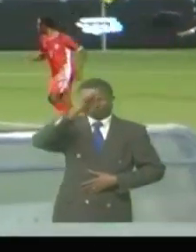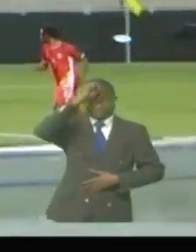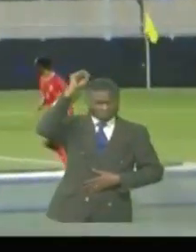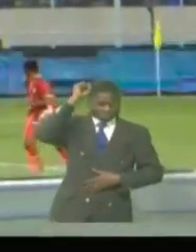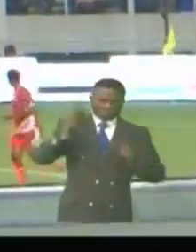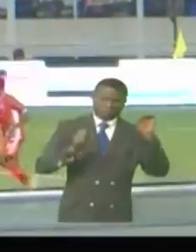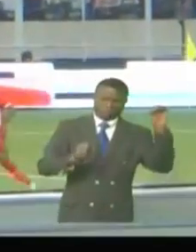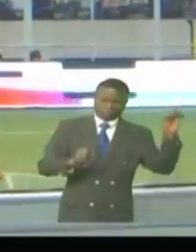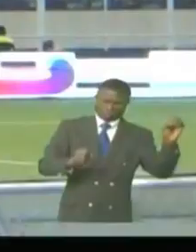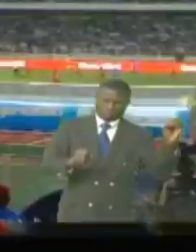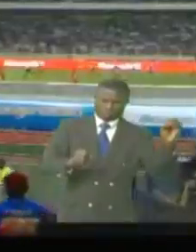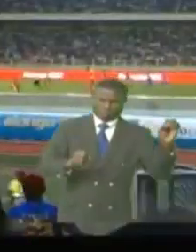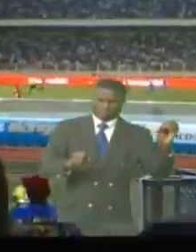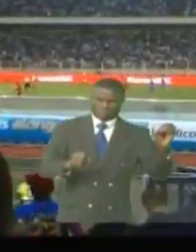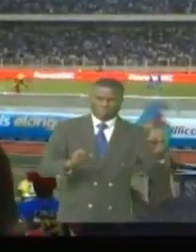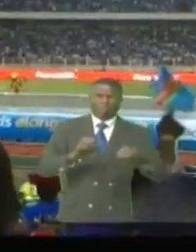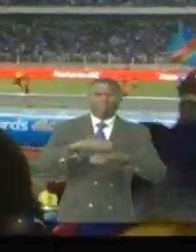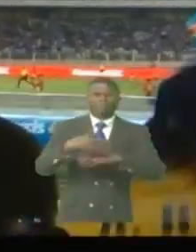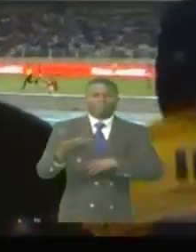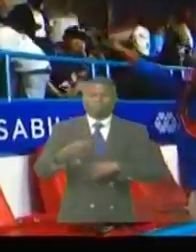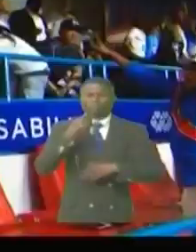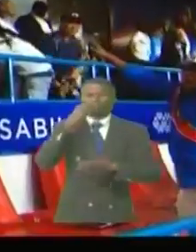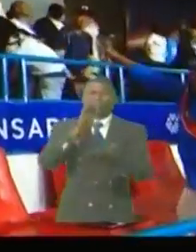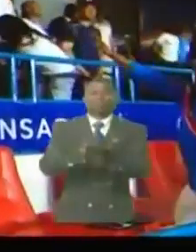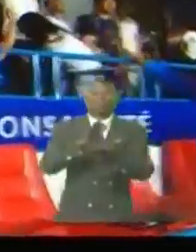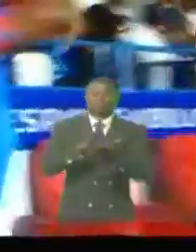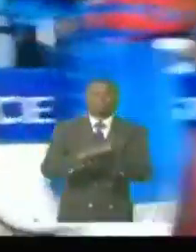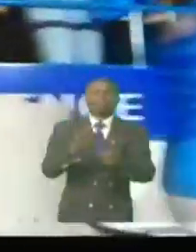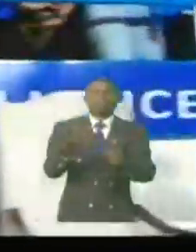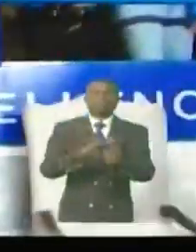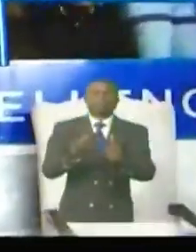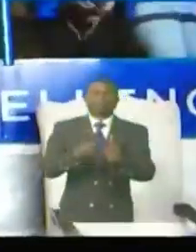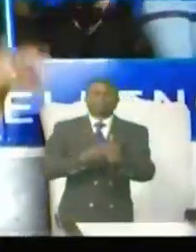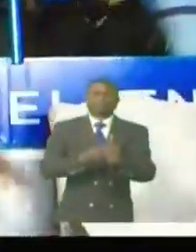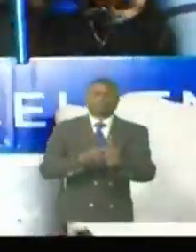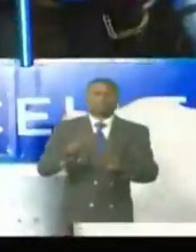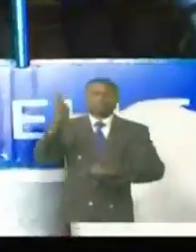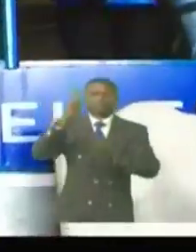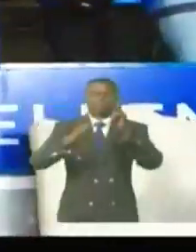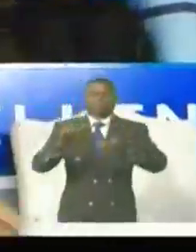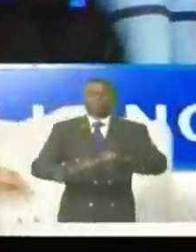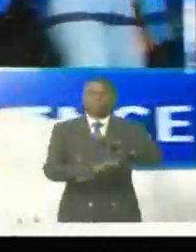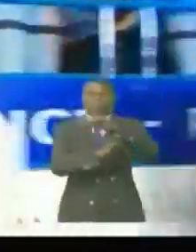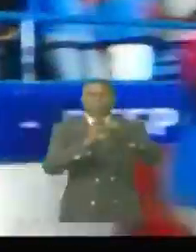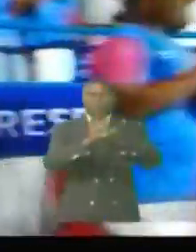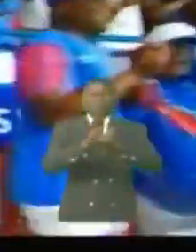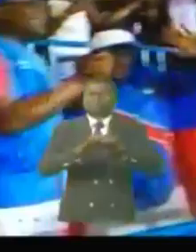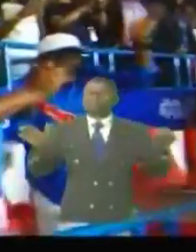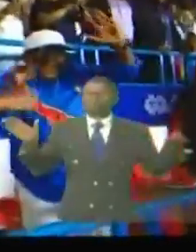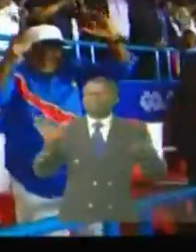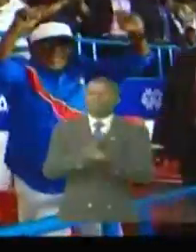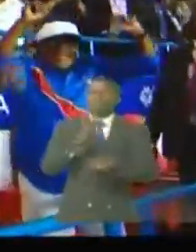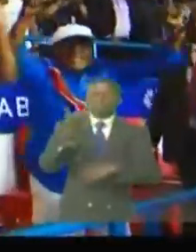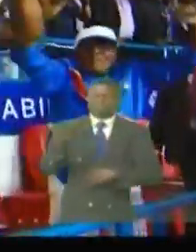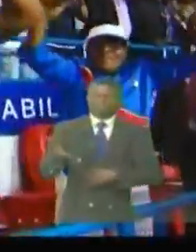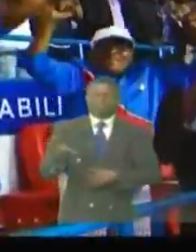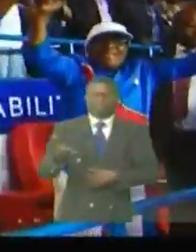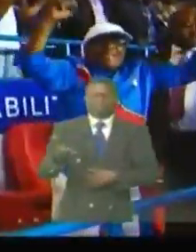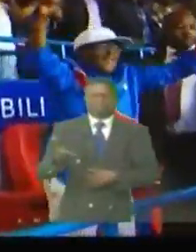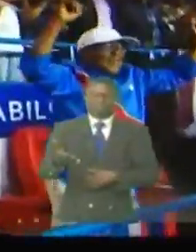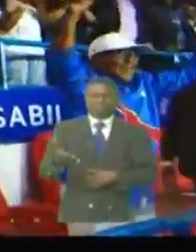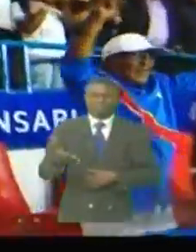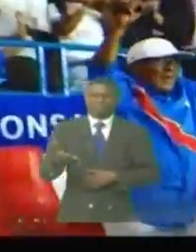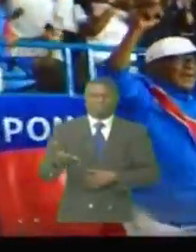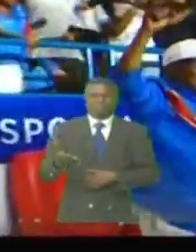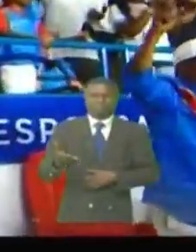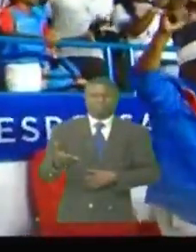2-0. Et aussi, félicitons-nous les fanatiques qui étaient au stade, qui ont,